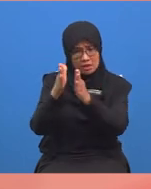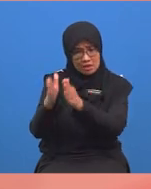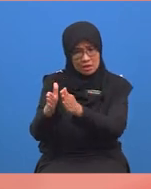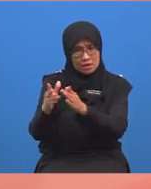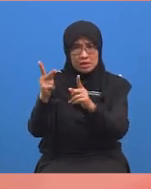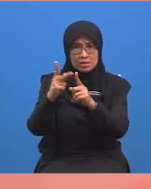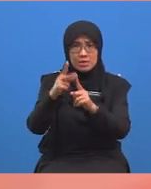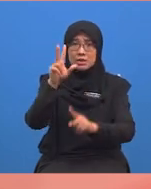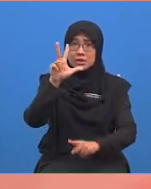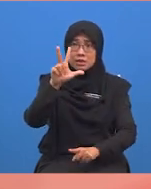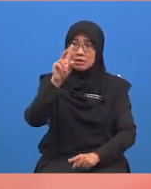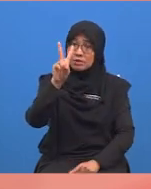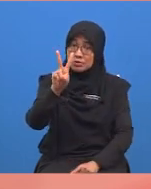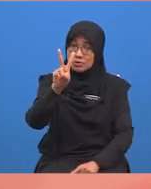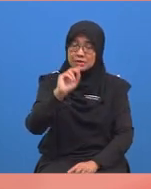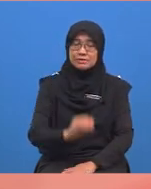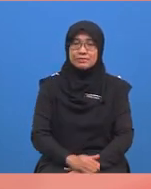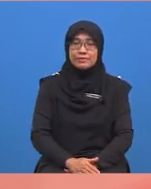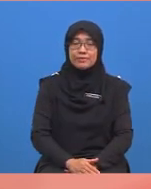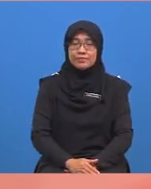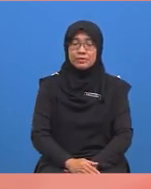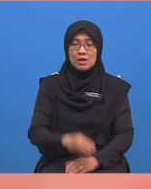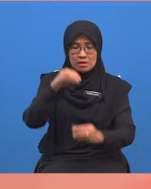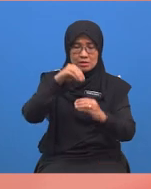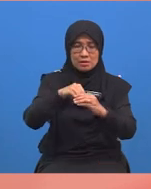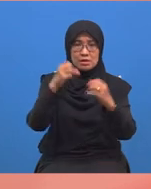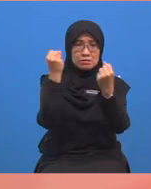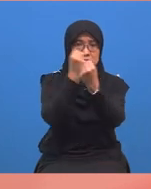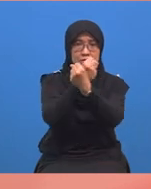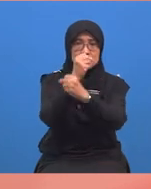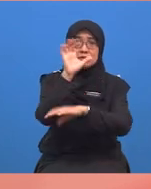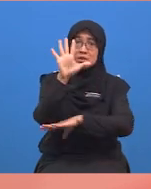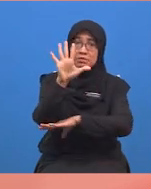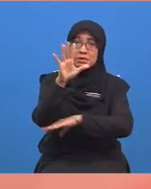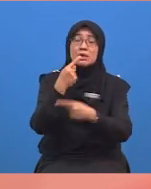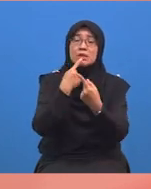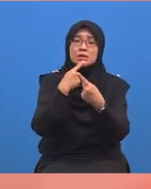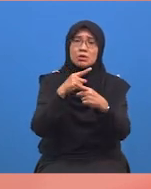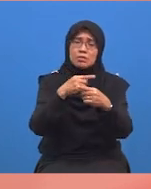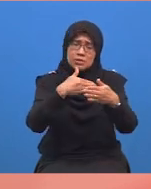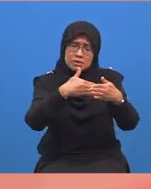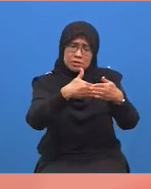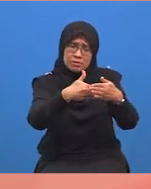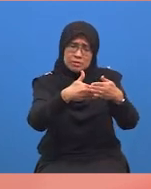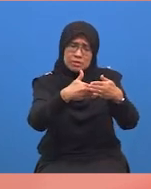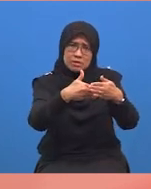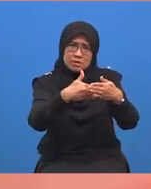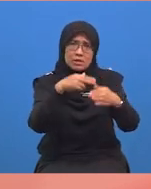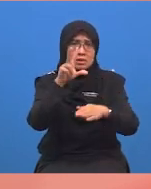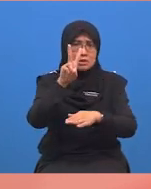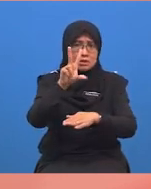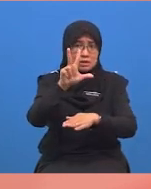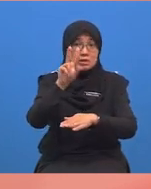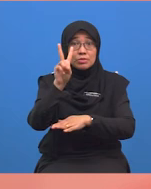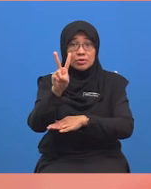tiga puluh dua. Dalam sifir lima, jawapan paling hampir dengan tiga puluh dua